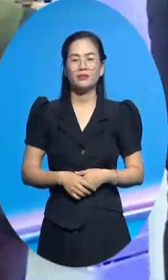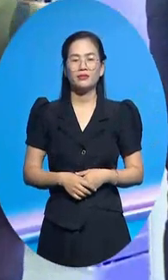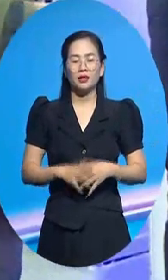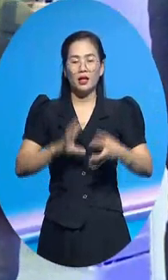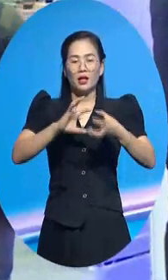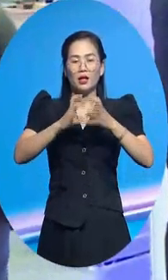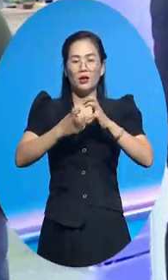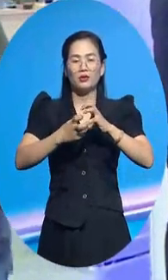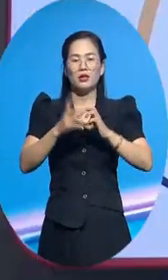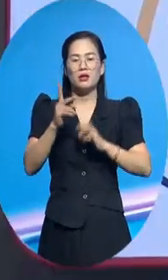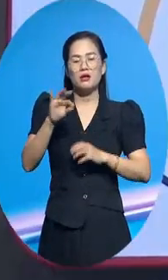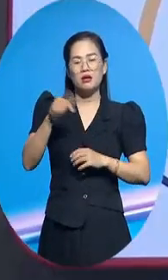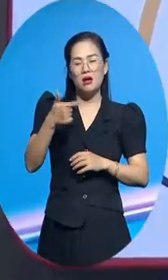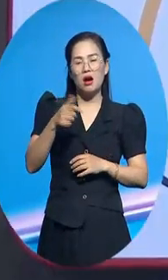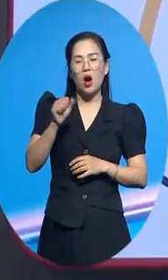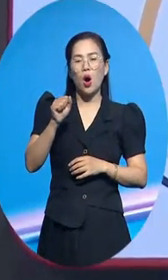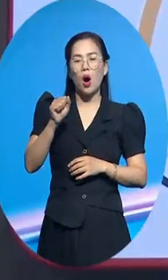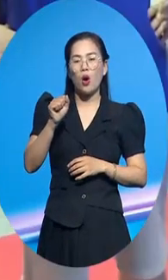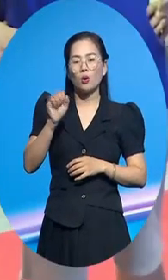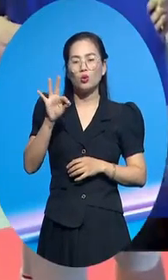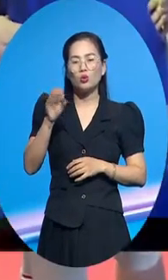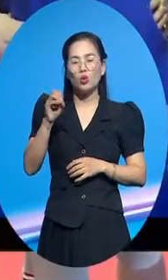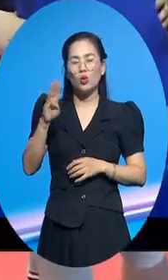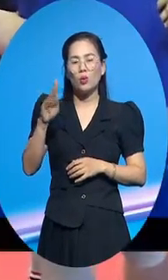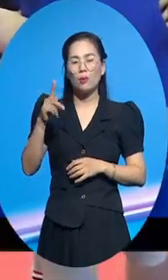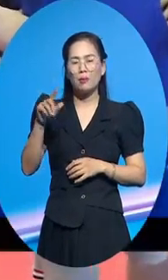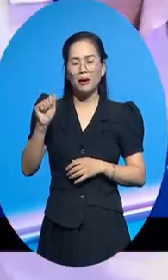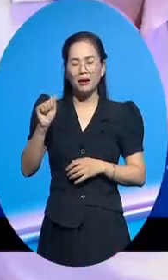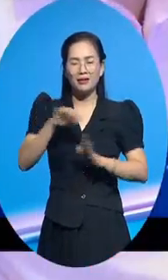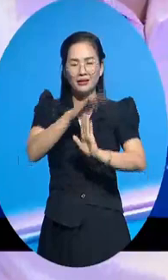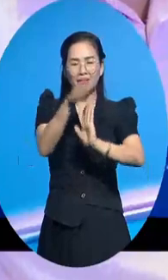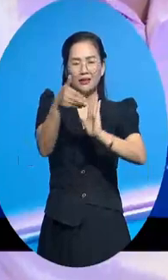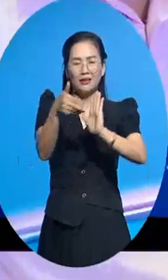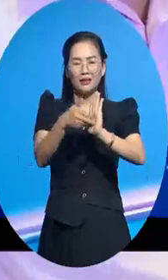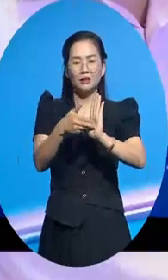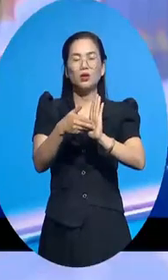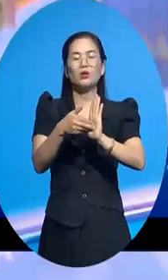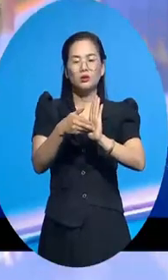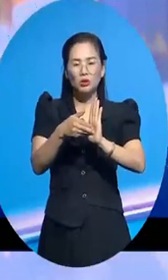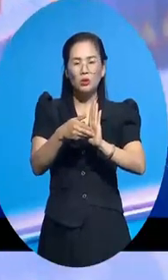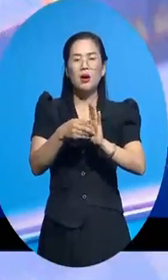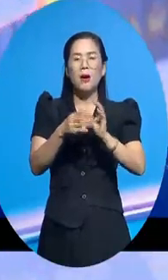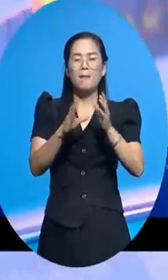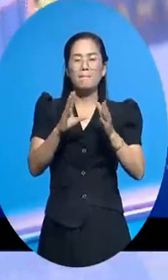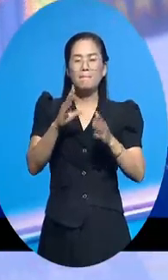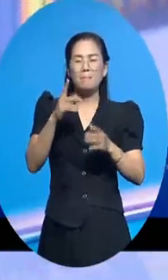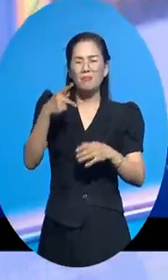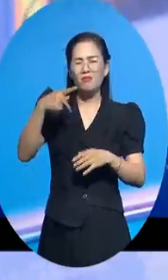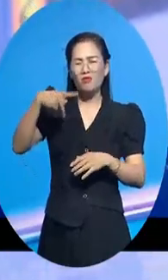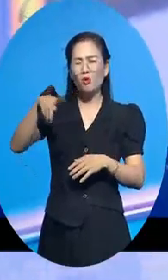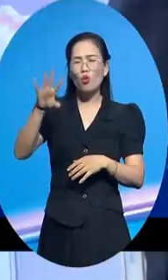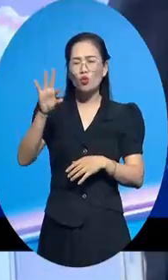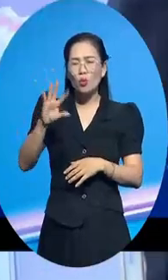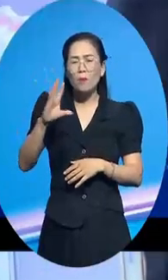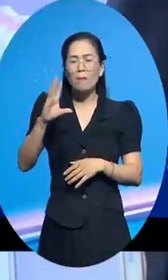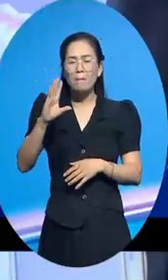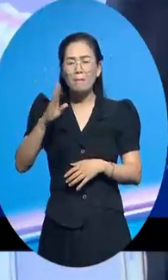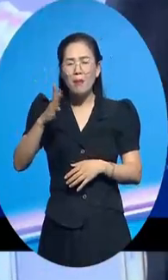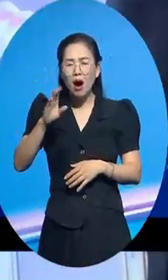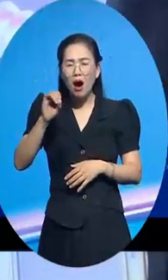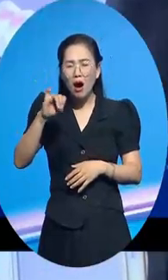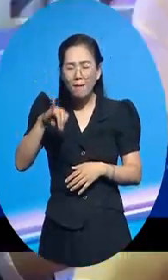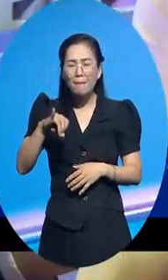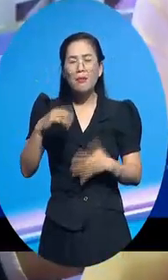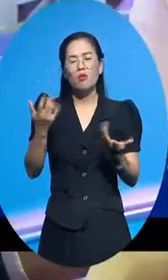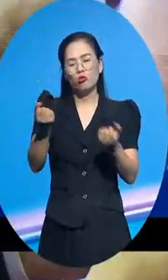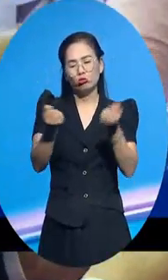Công ty Hương Auto Park giới thiệu đến khách hàng đa dạng sản phẩm về dung dịch làm mát, phụ tùng bơm, lọc và vận hành bảo dưỡng động cơ ô tô